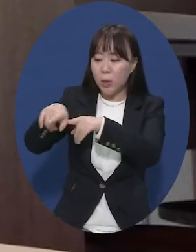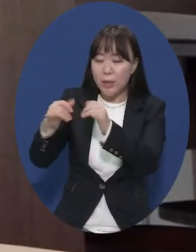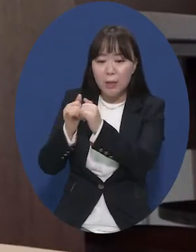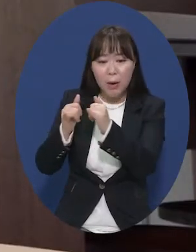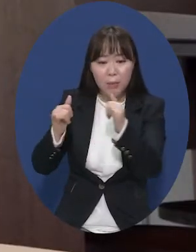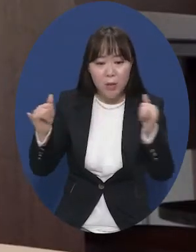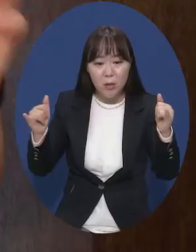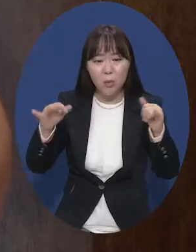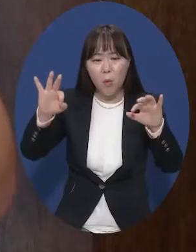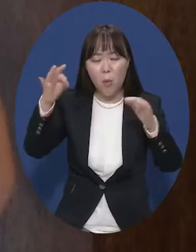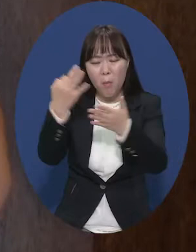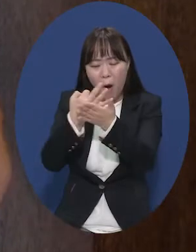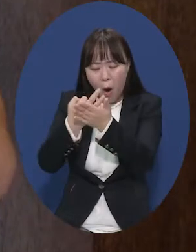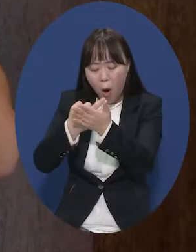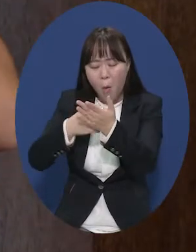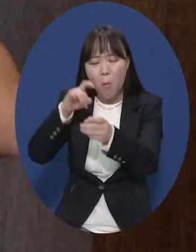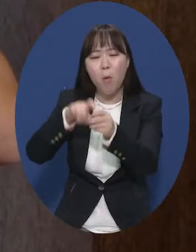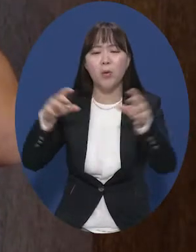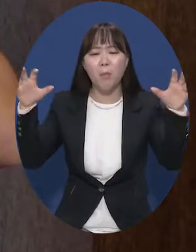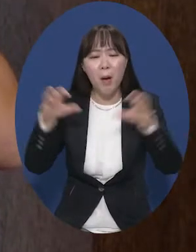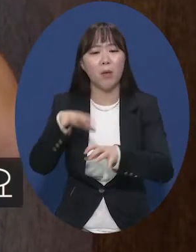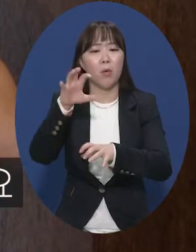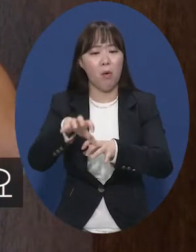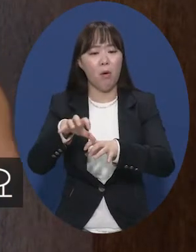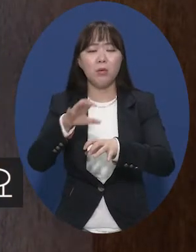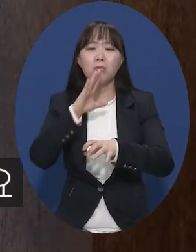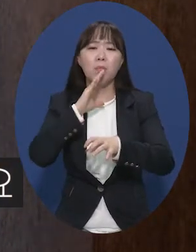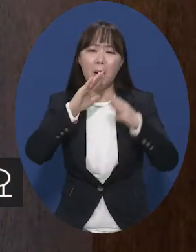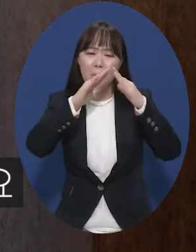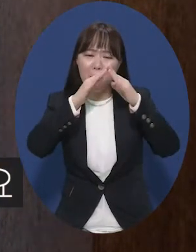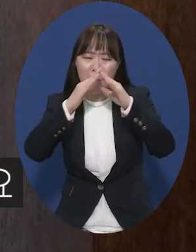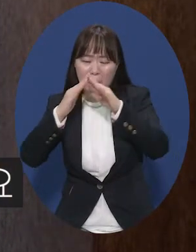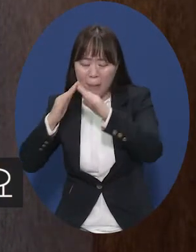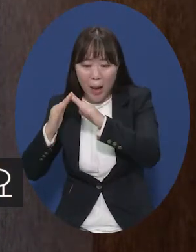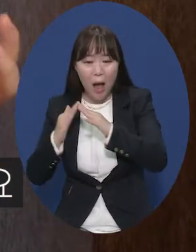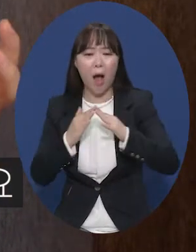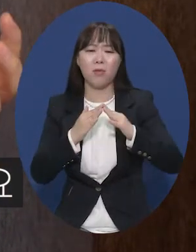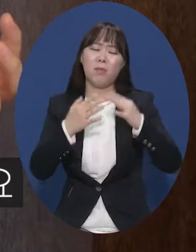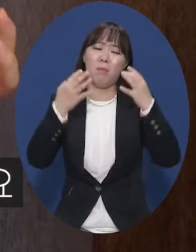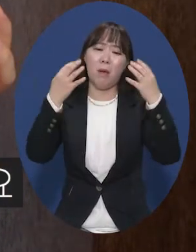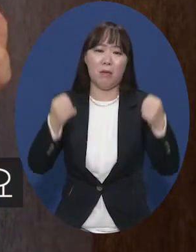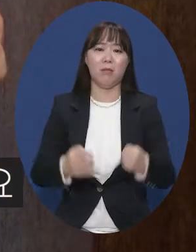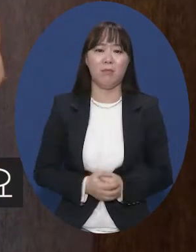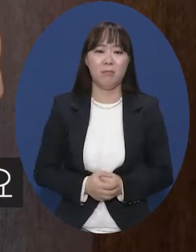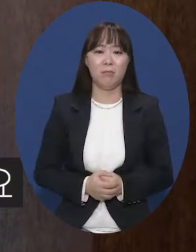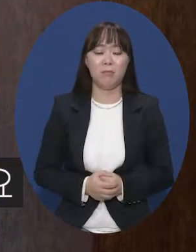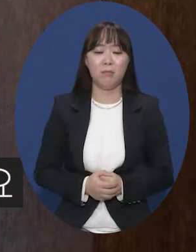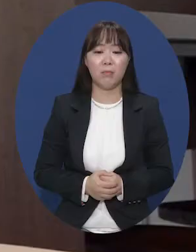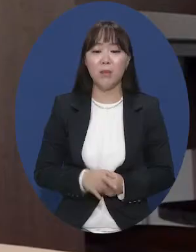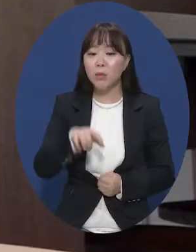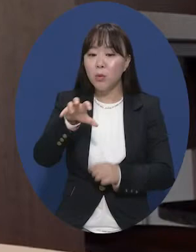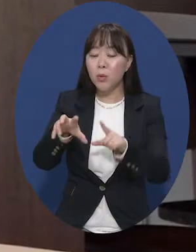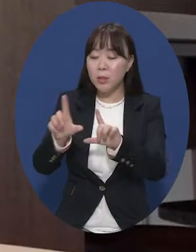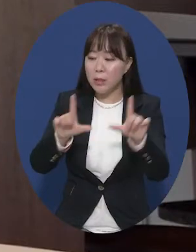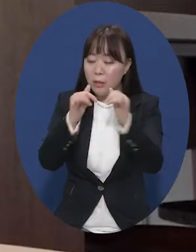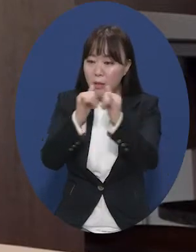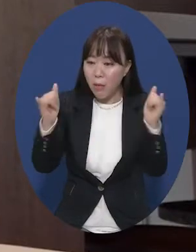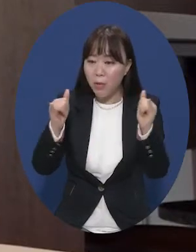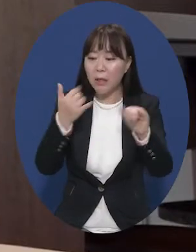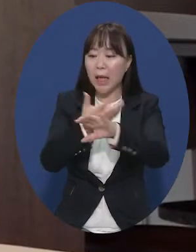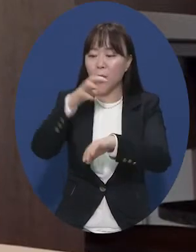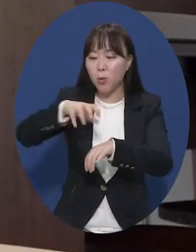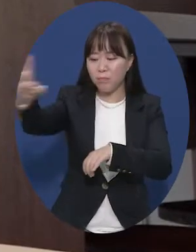시골에 있는 사람들이 돈을 벌기 위해서 밀집되어 있는, 그래서 어마어마하게 큰 판자촌이 형성되어 있어요. 이제 그곳